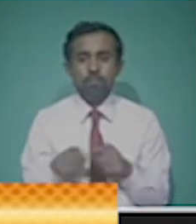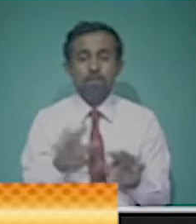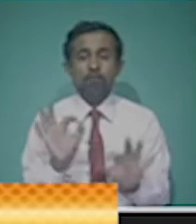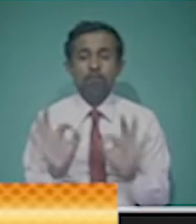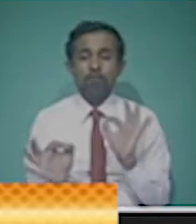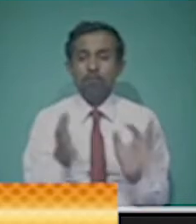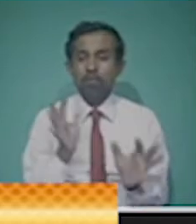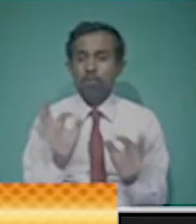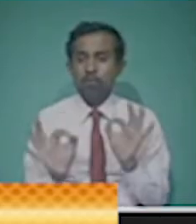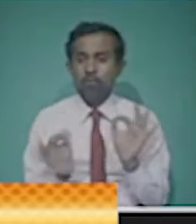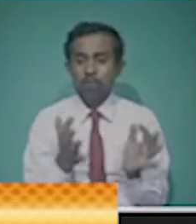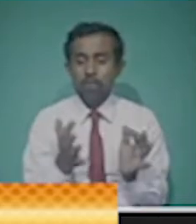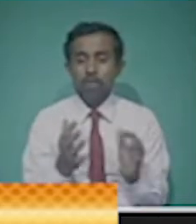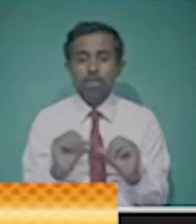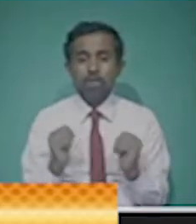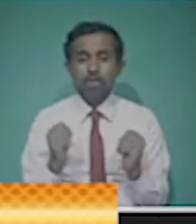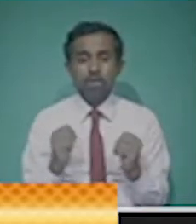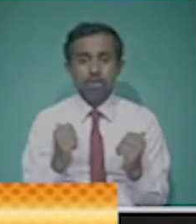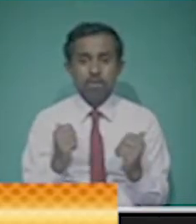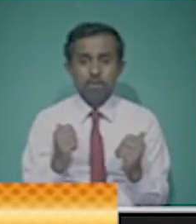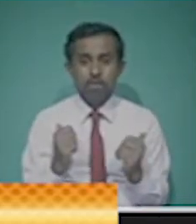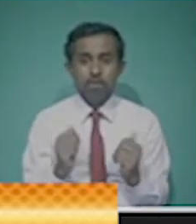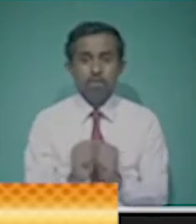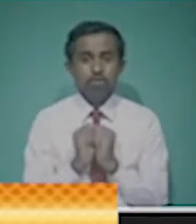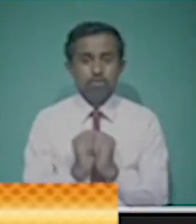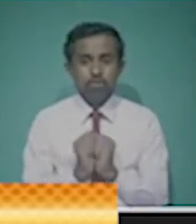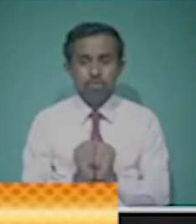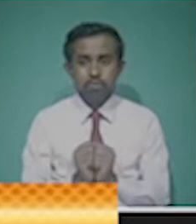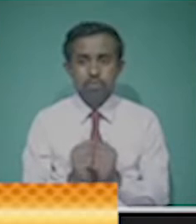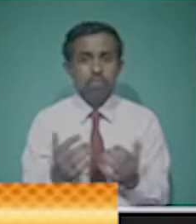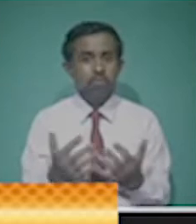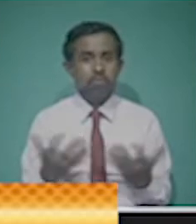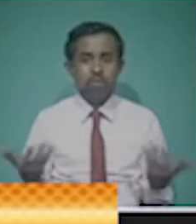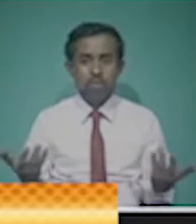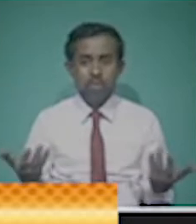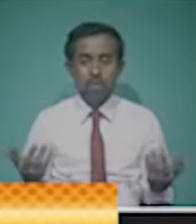kelikan kaya, or beri tetep de munmaite. Awal wal badar te main beritum, or beri tetep munmaite kepada